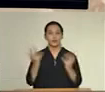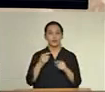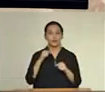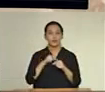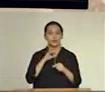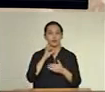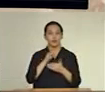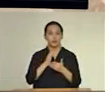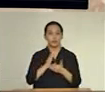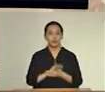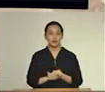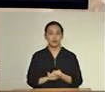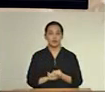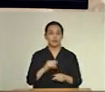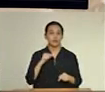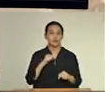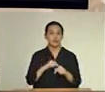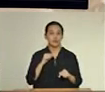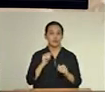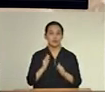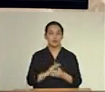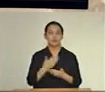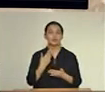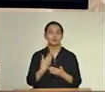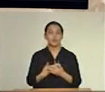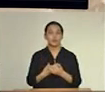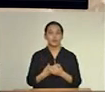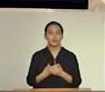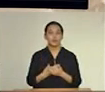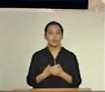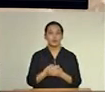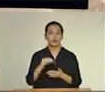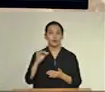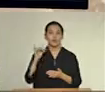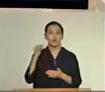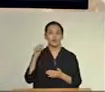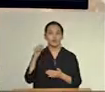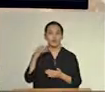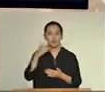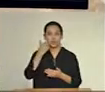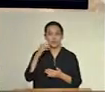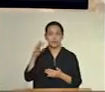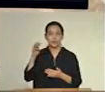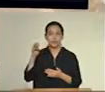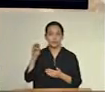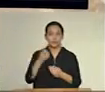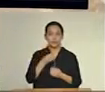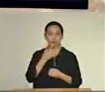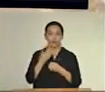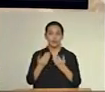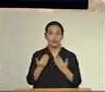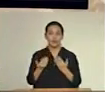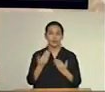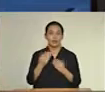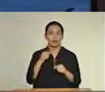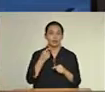javob beradi, ya'ni ta'sirlanadi. Masalan, uyatcha mimoza gulni keltirishimiz mumkin. Agar ma'lum bir narsa bilan